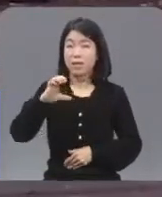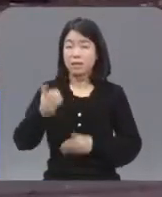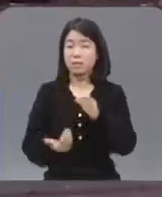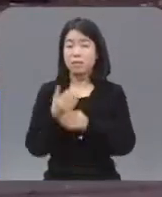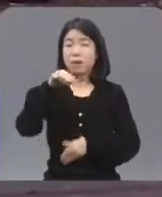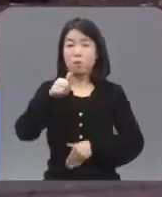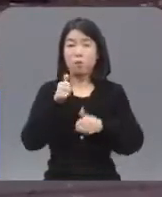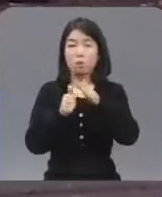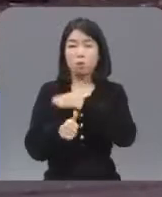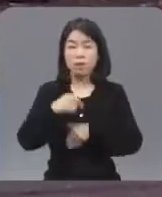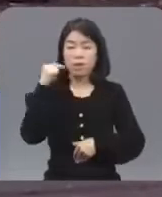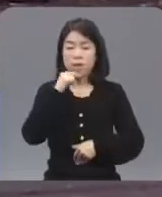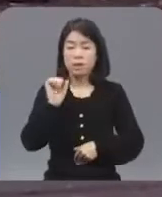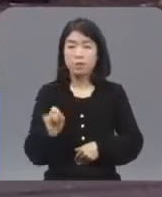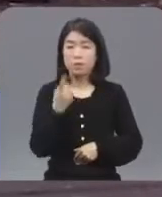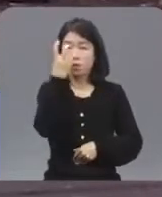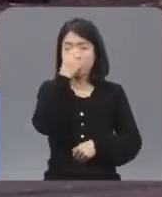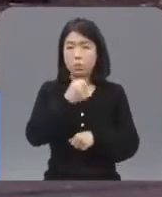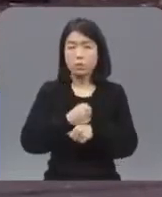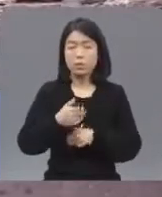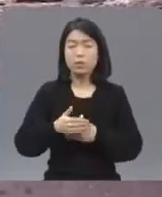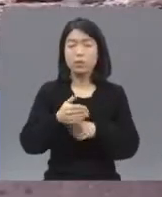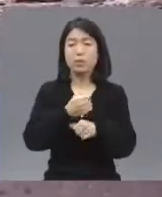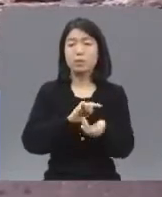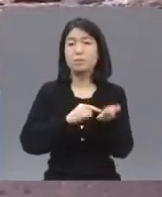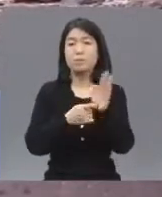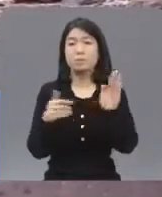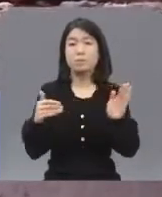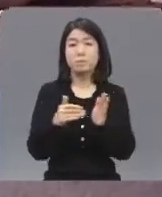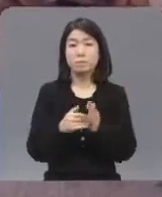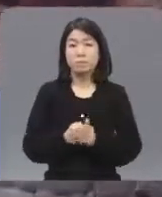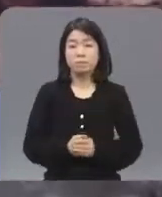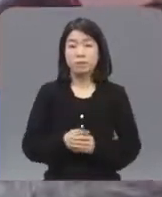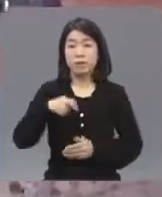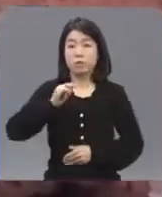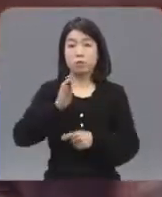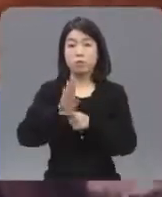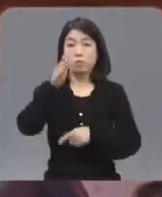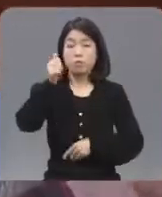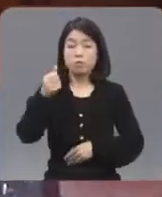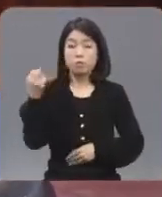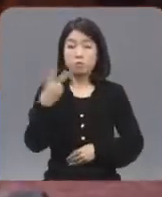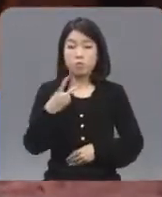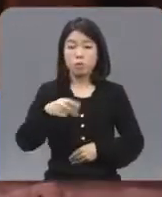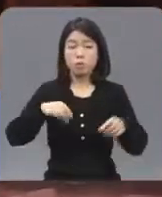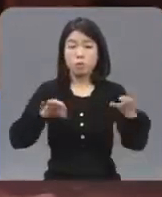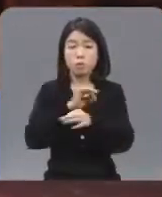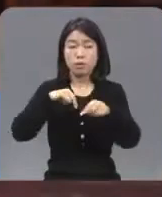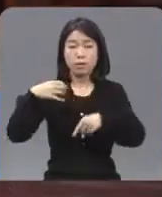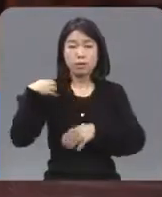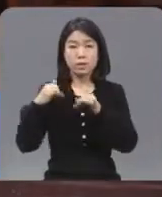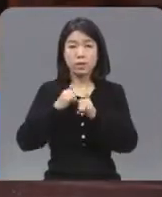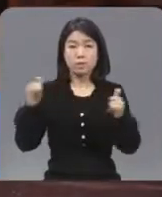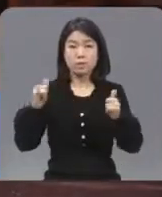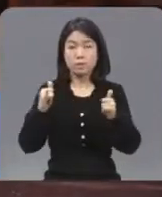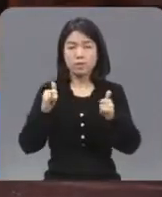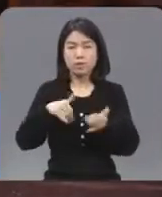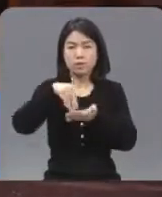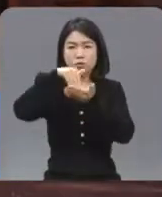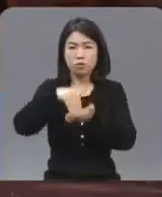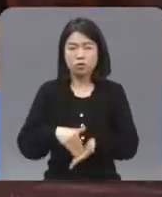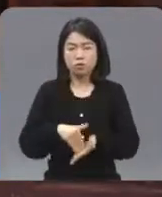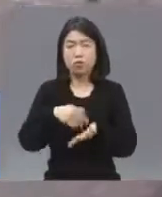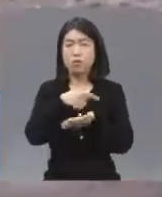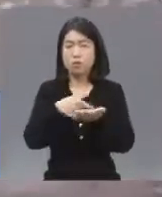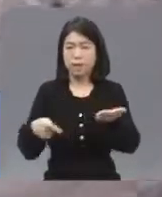찾아 철저한 원인 조사를 진행하겠다고 말했습니다. 권 본부장은 또 경영 책임자의 중대재해처벌법 위반